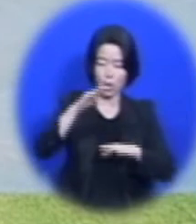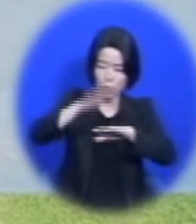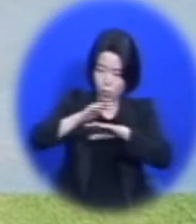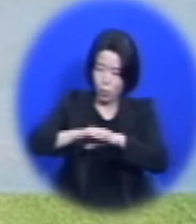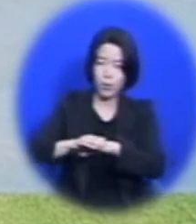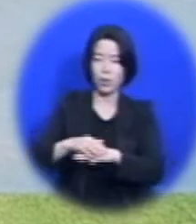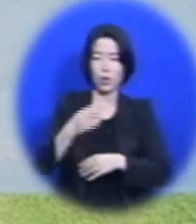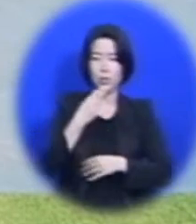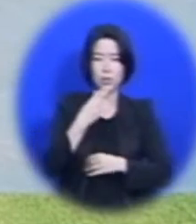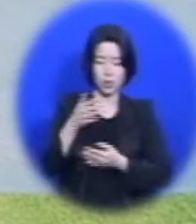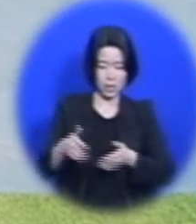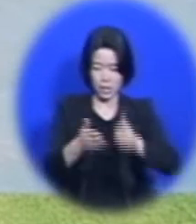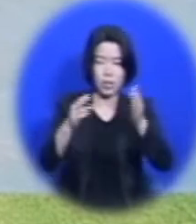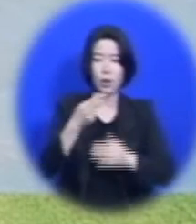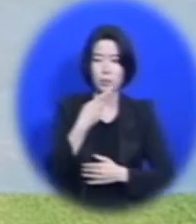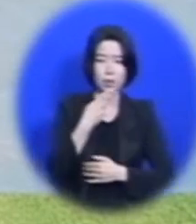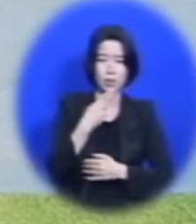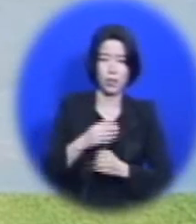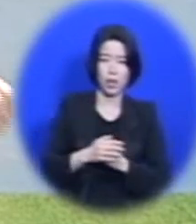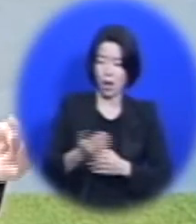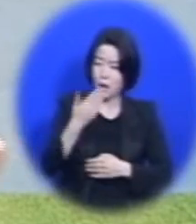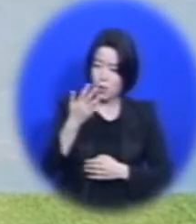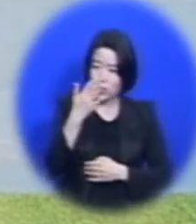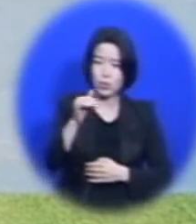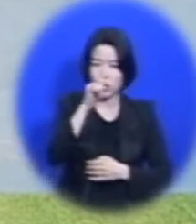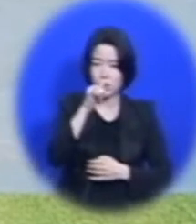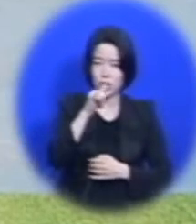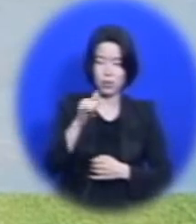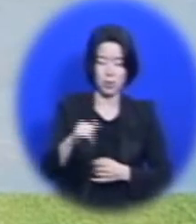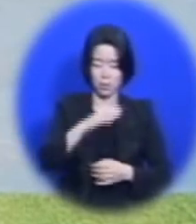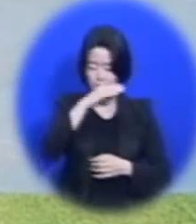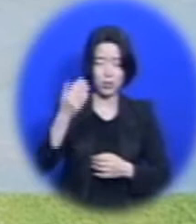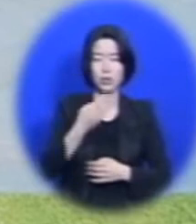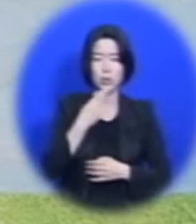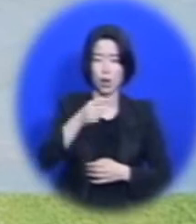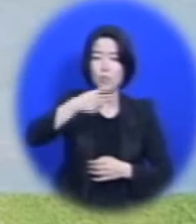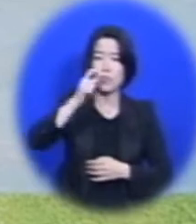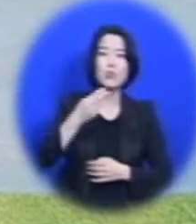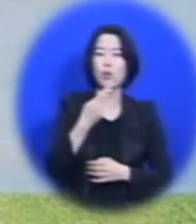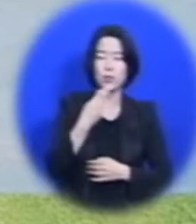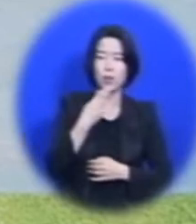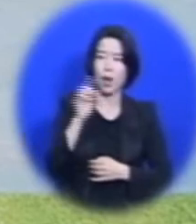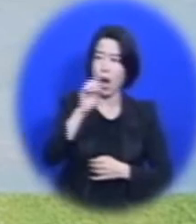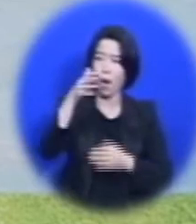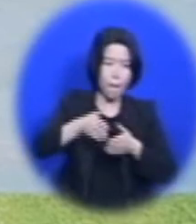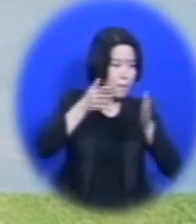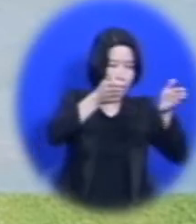없어요. 길도 없어요. 먹을 수 있는 무슨 제대로 된 물도 없어요. 앞으로 어디로 가야 될지도